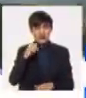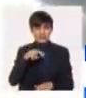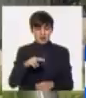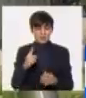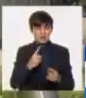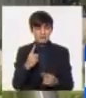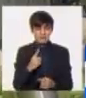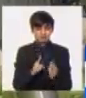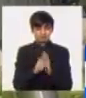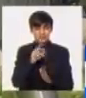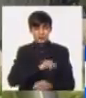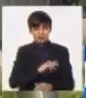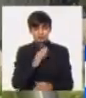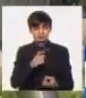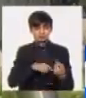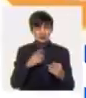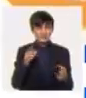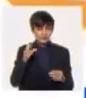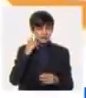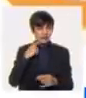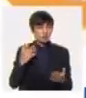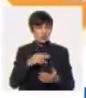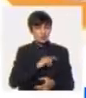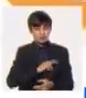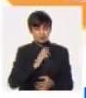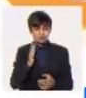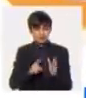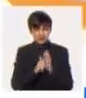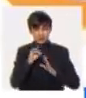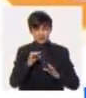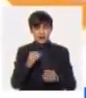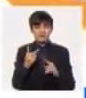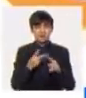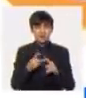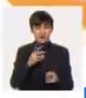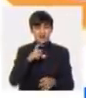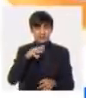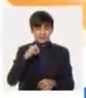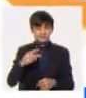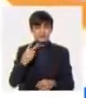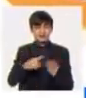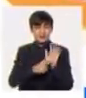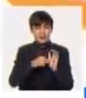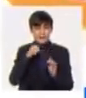известно, какие предприятия возобновят работу. А вот на втором этапе, который запланирован на 27 апреля, в Алматы начнут